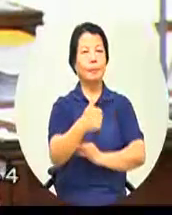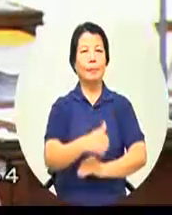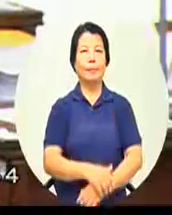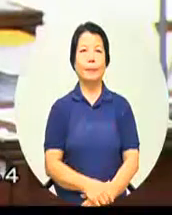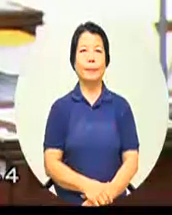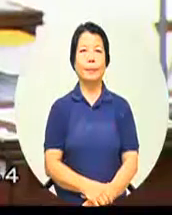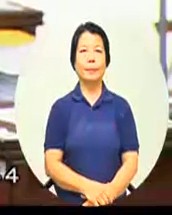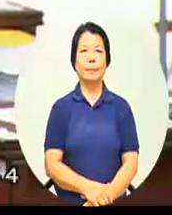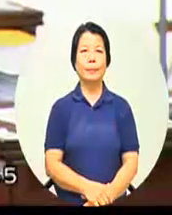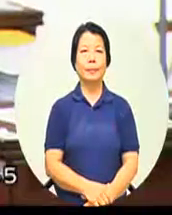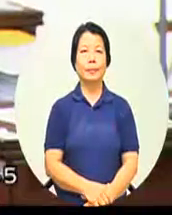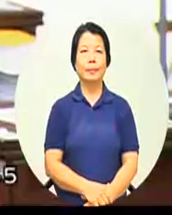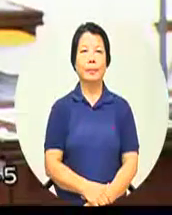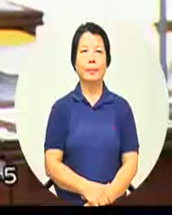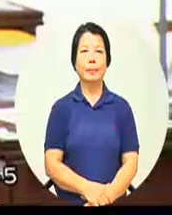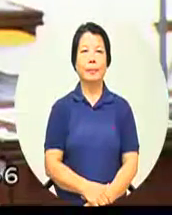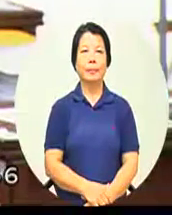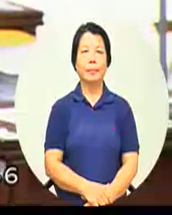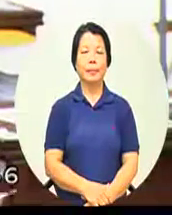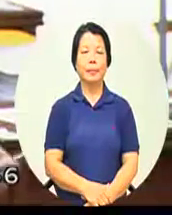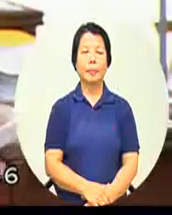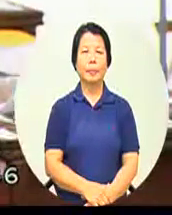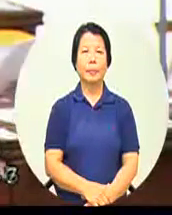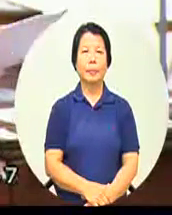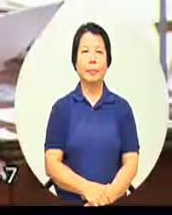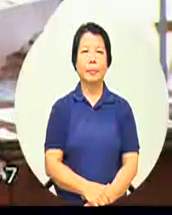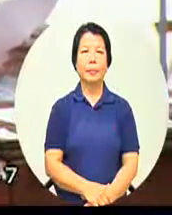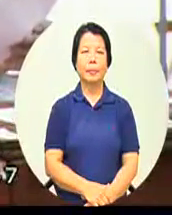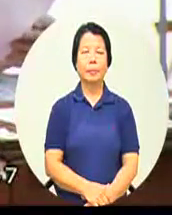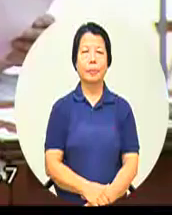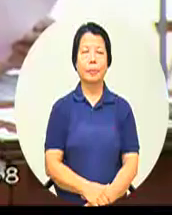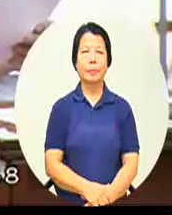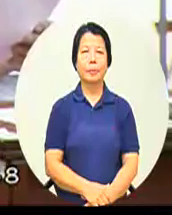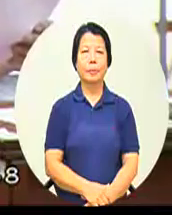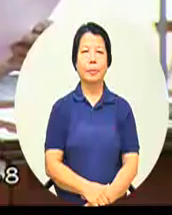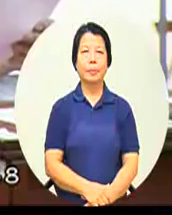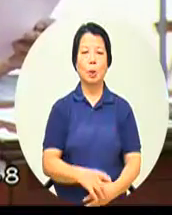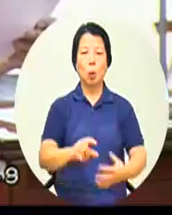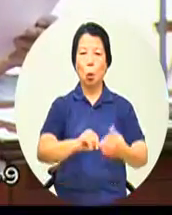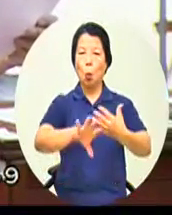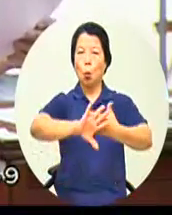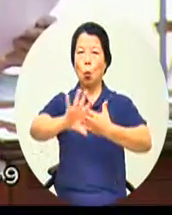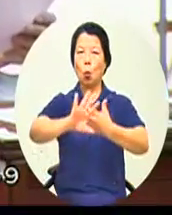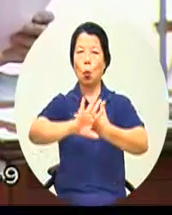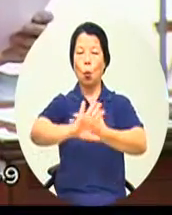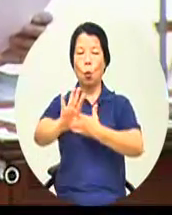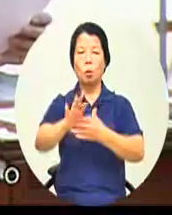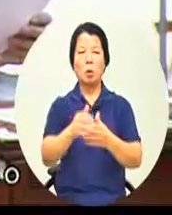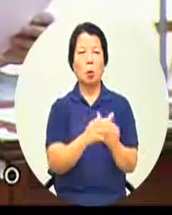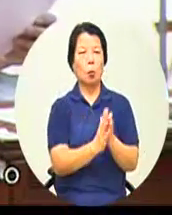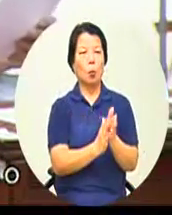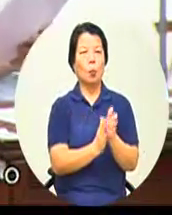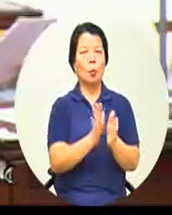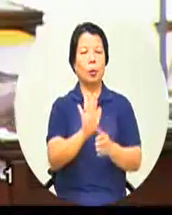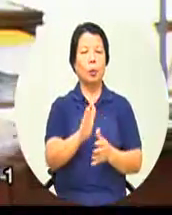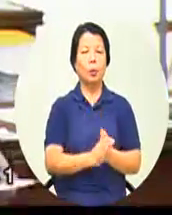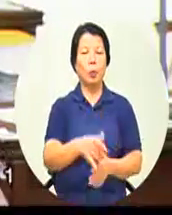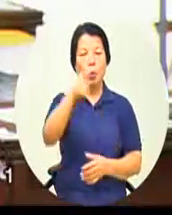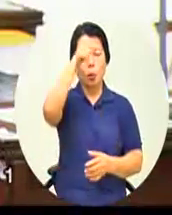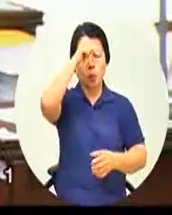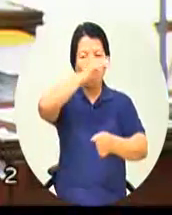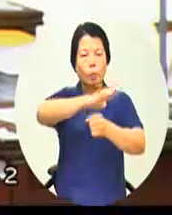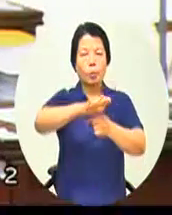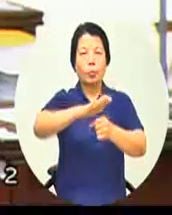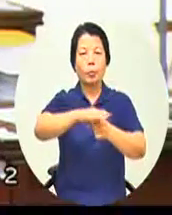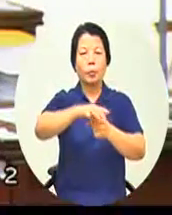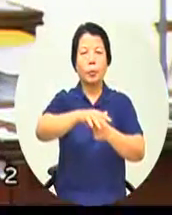啊，做了也非常的好，因为外口的话非常的好，对咱风评也真好了吼。尤其这黄埔新村嘞，这个泛黄嘞，